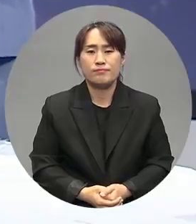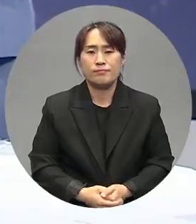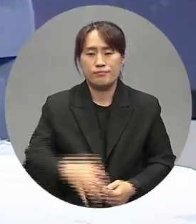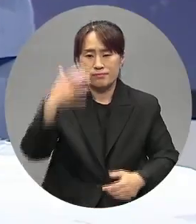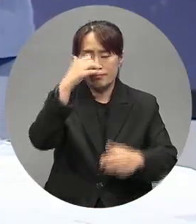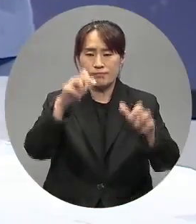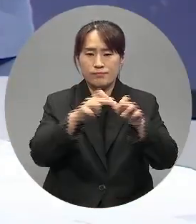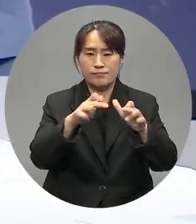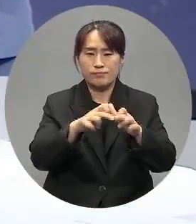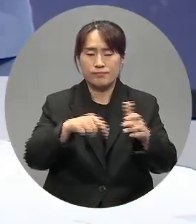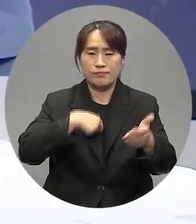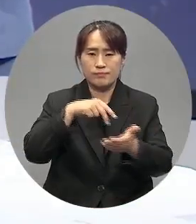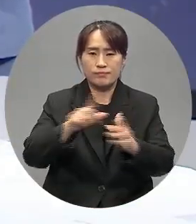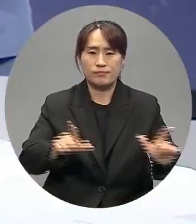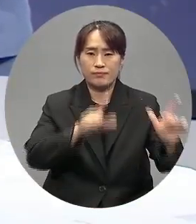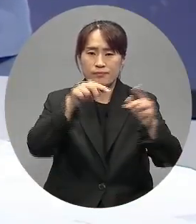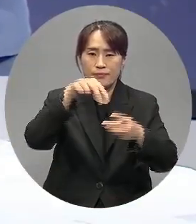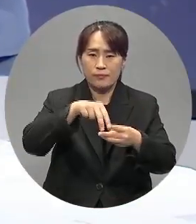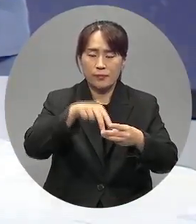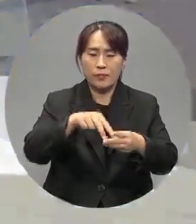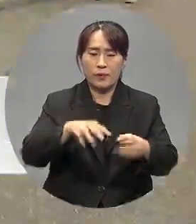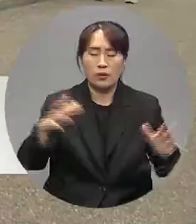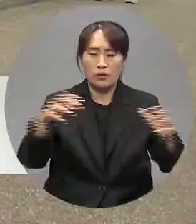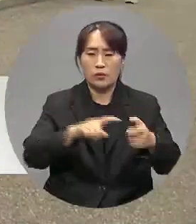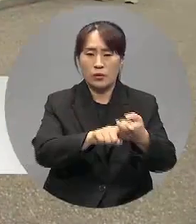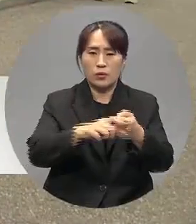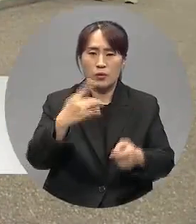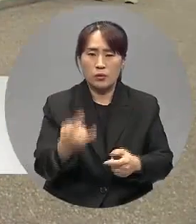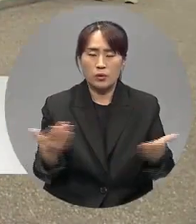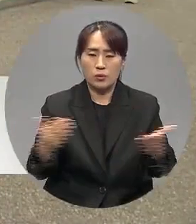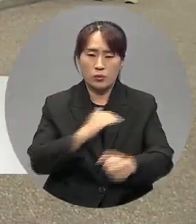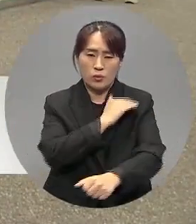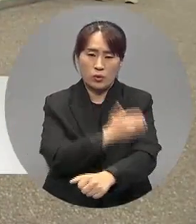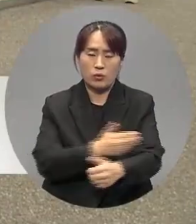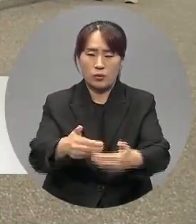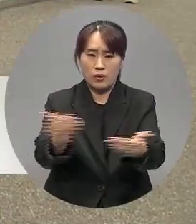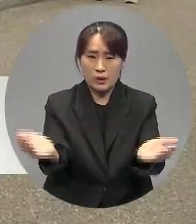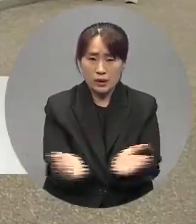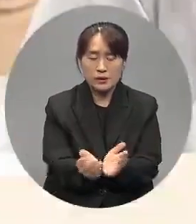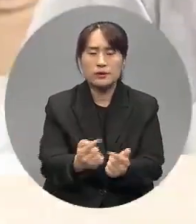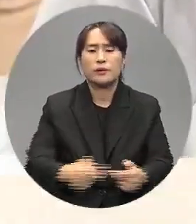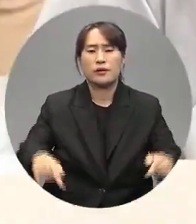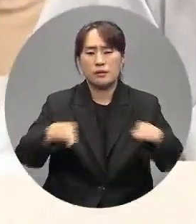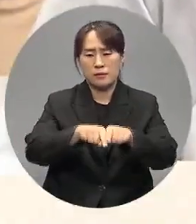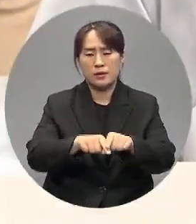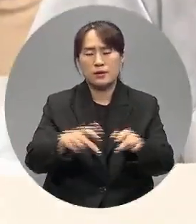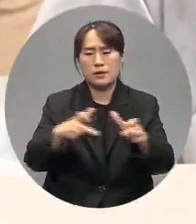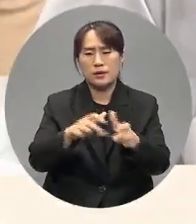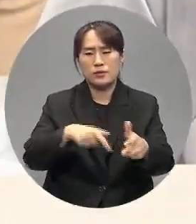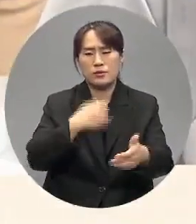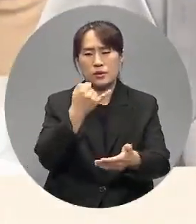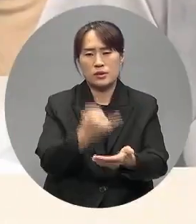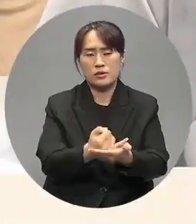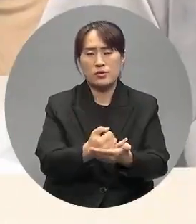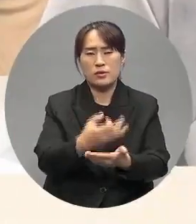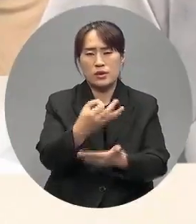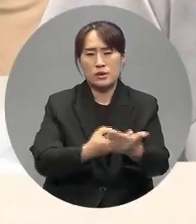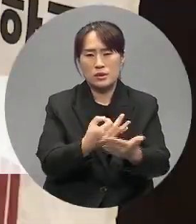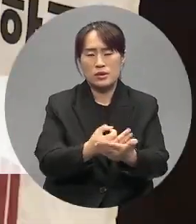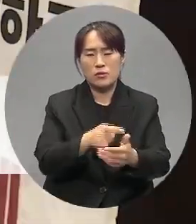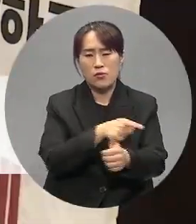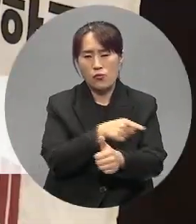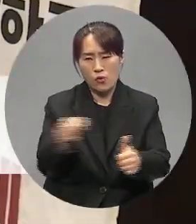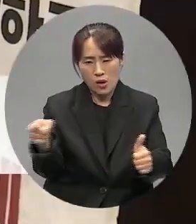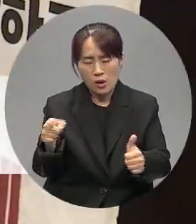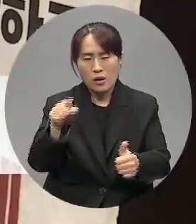충북 장애인 자립생활센터 총연합회와 노동 인권 단체가 장애인 최저임금 적용 제외 규정의